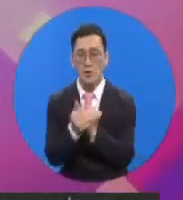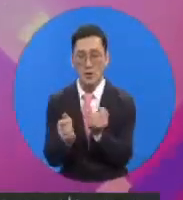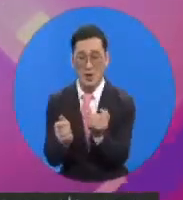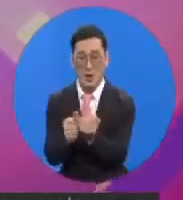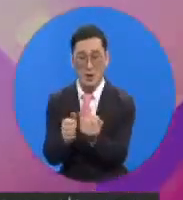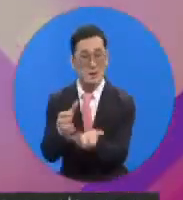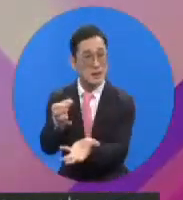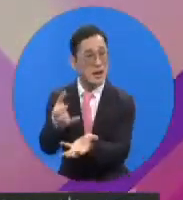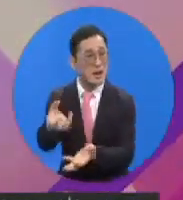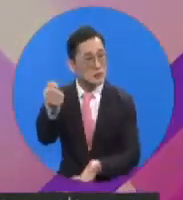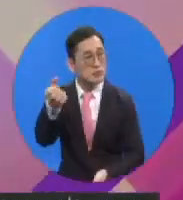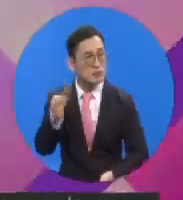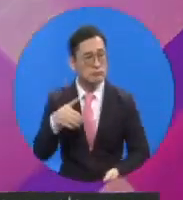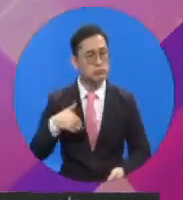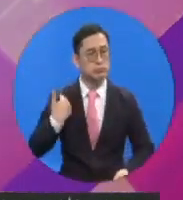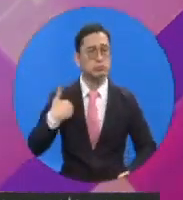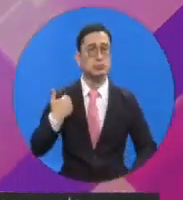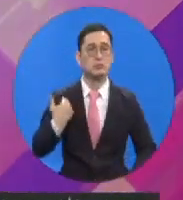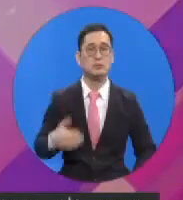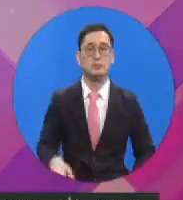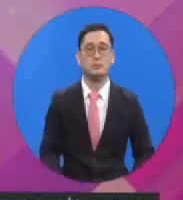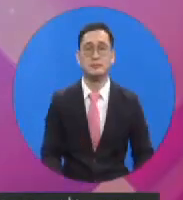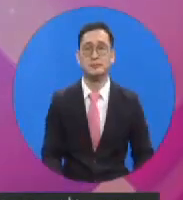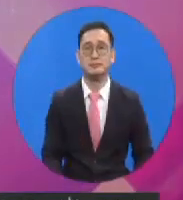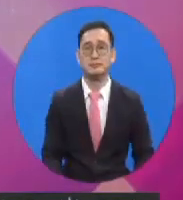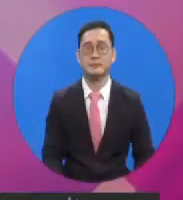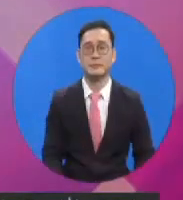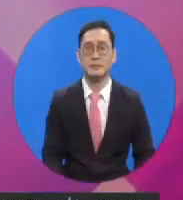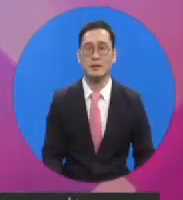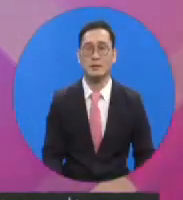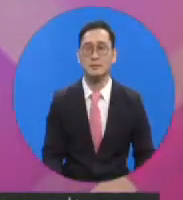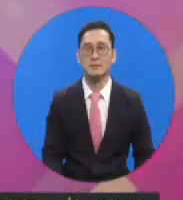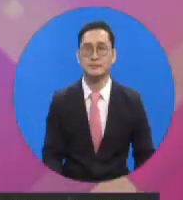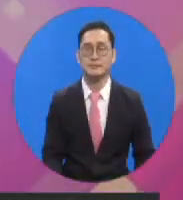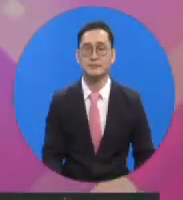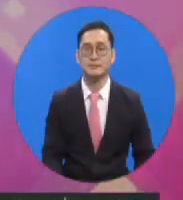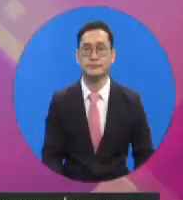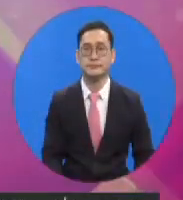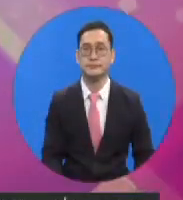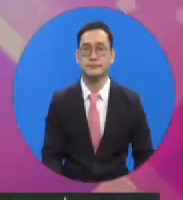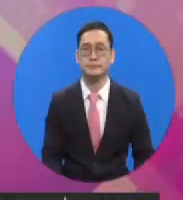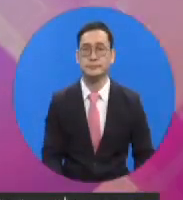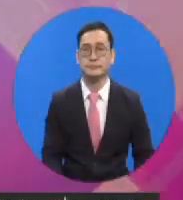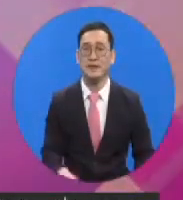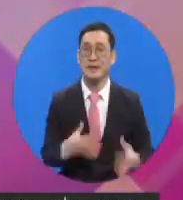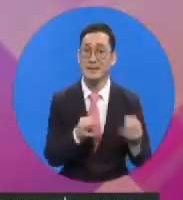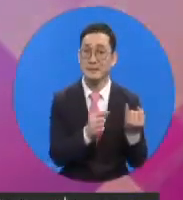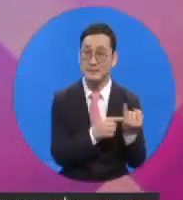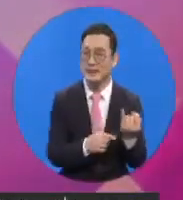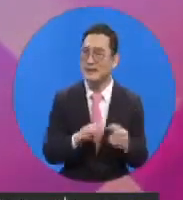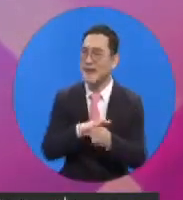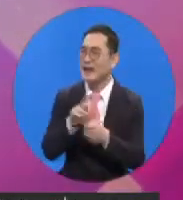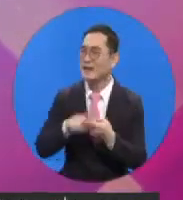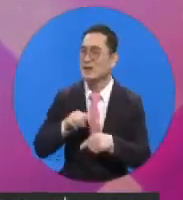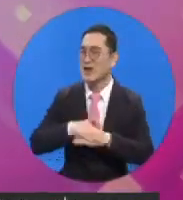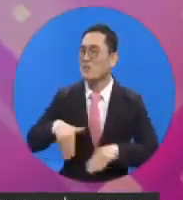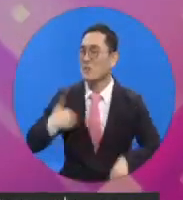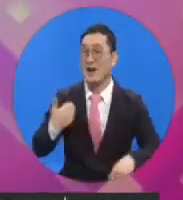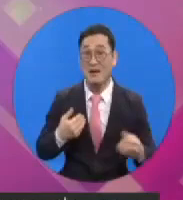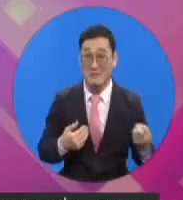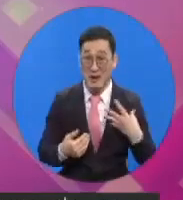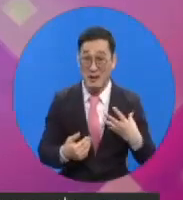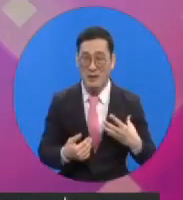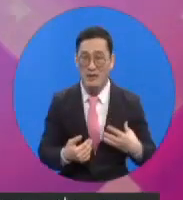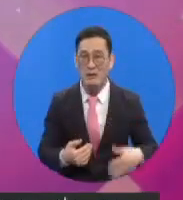의원이 알쏭달쏭한 질의를 했습니다. 윤태곤 시장님, 제가 이 뜻이 잘 몰라서 그러는데 김진애 의원이 사랑에 대해서 잘 모른다.